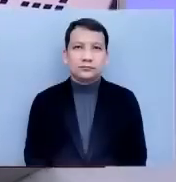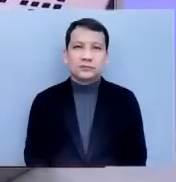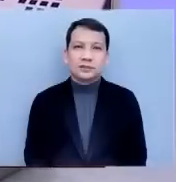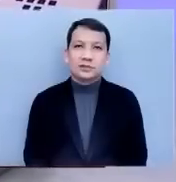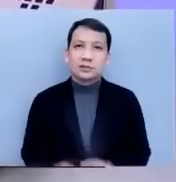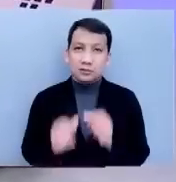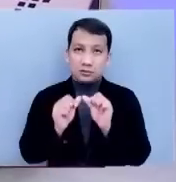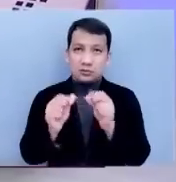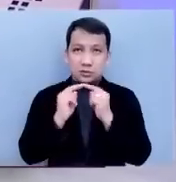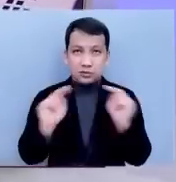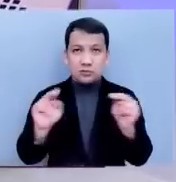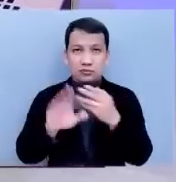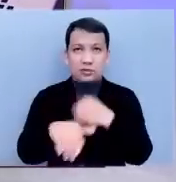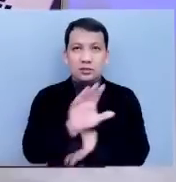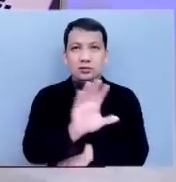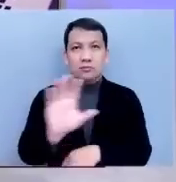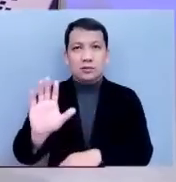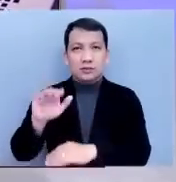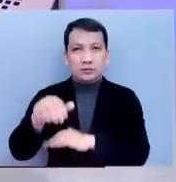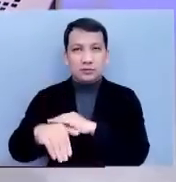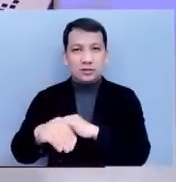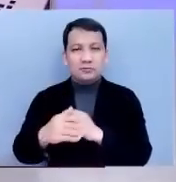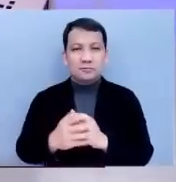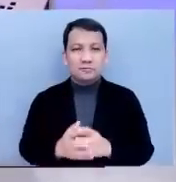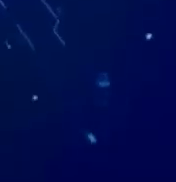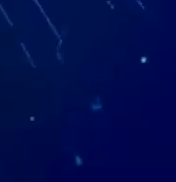Tuloy-tuloy ang balitaan dito sa Frontline Tonight.